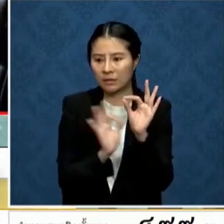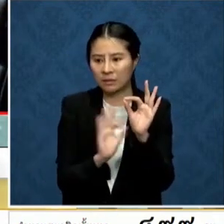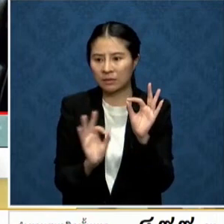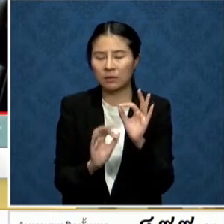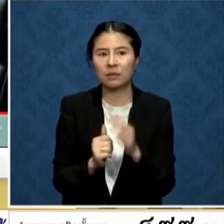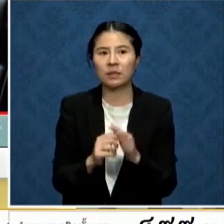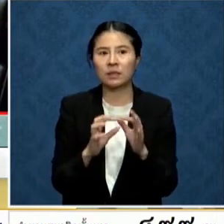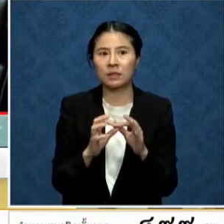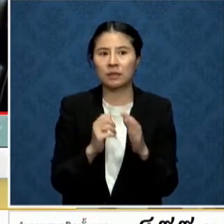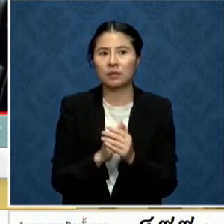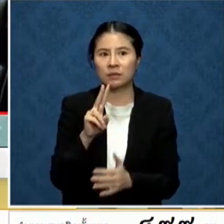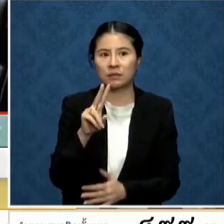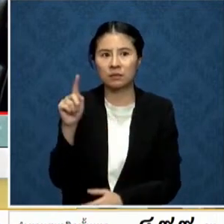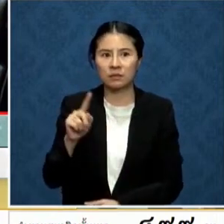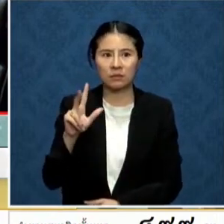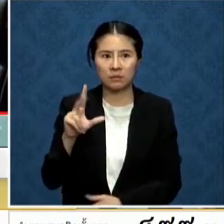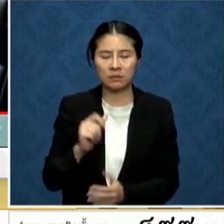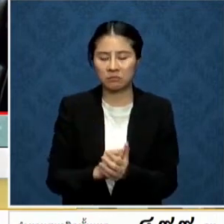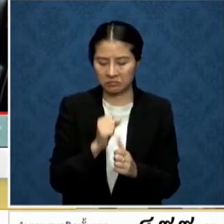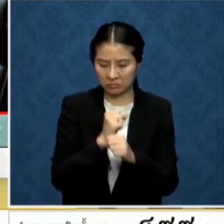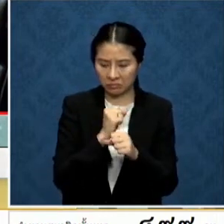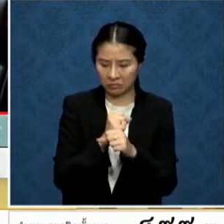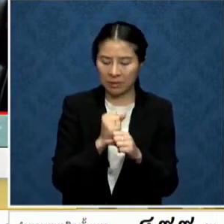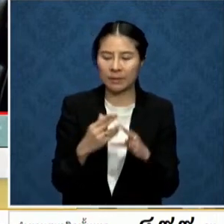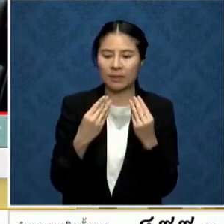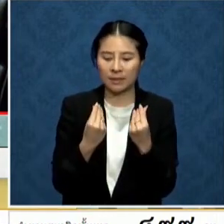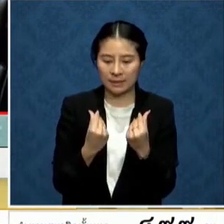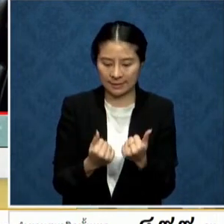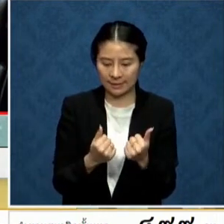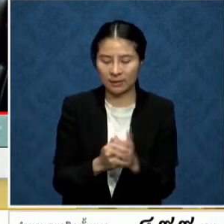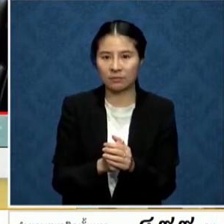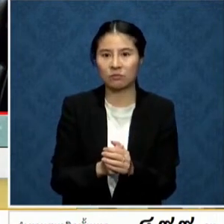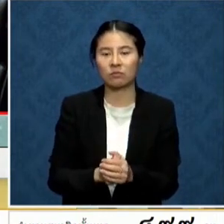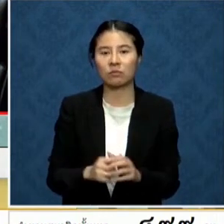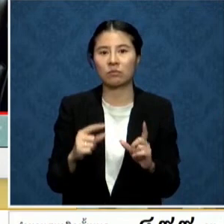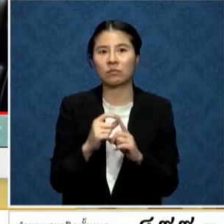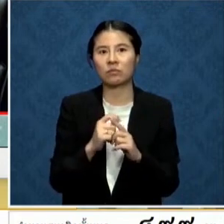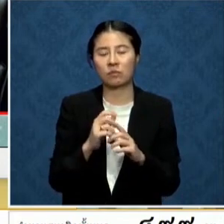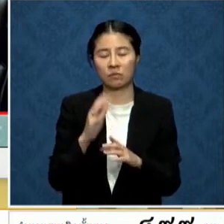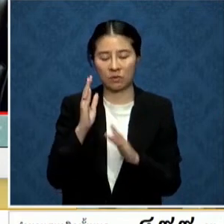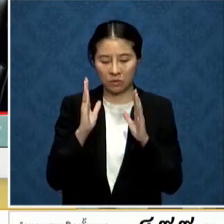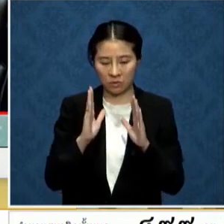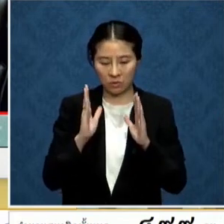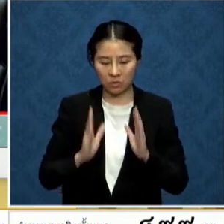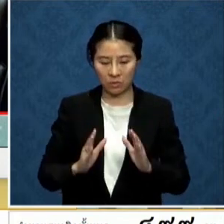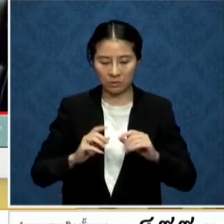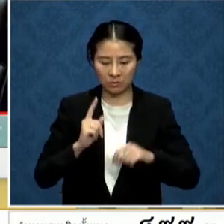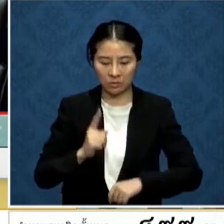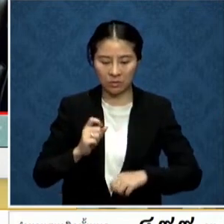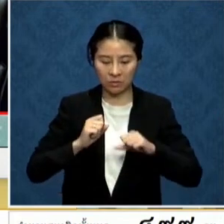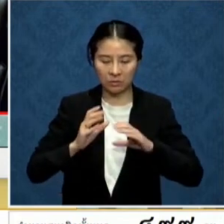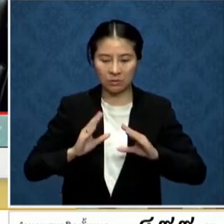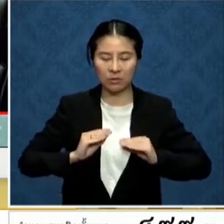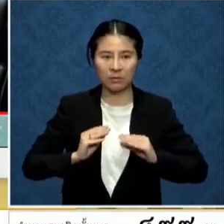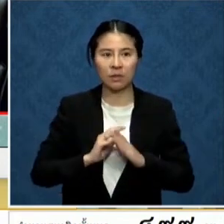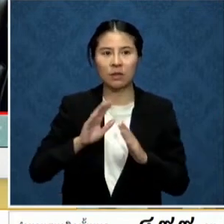เนี่ยผมคิดว่าการยกระดับเป็น 2ใน 3เนี่ยมันก็น่าจะรัดกุมขึ้นเพราะว่าถ้าเกิดว่าข้อผิดพลาดมันเป็นแค่ข้อผิดพลาดเชิงตัวสะกดหรือข้อผิดพลาดเล็กๆน้อยๆจริงๆเนี่ยผมเชื่อ